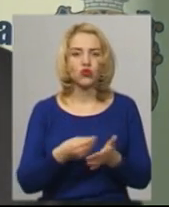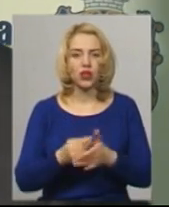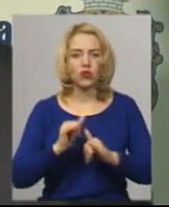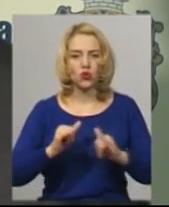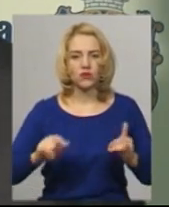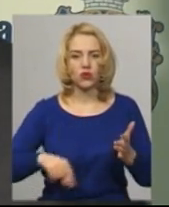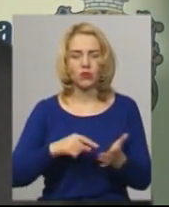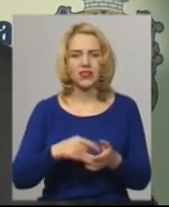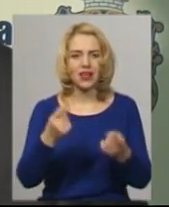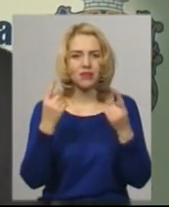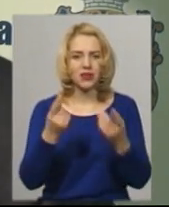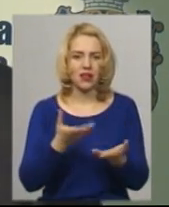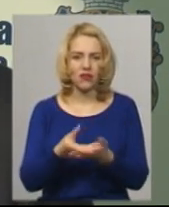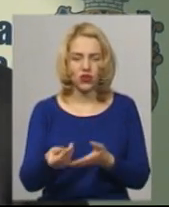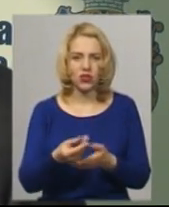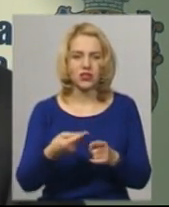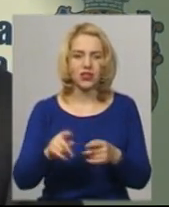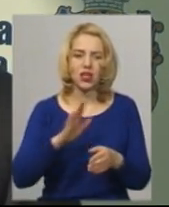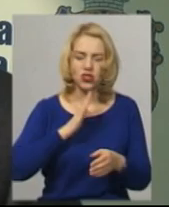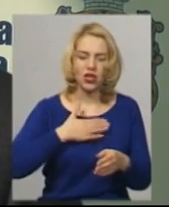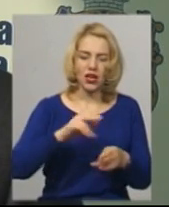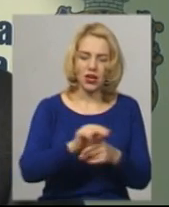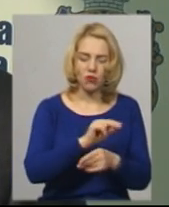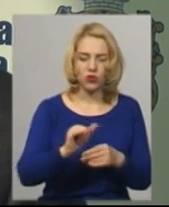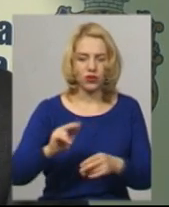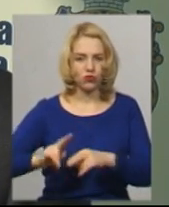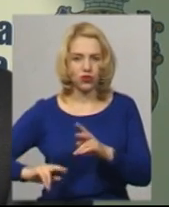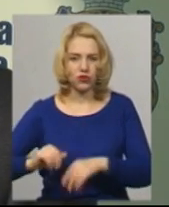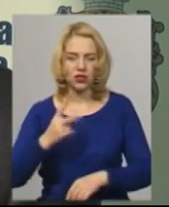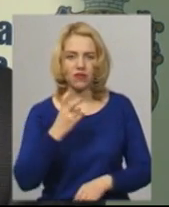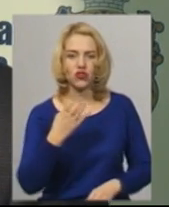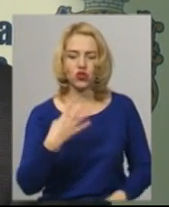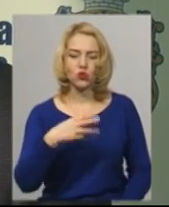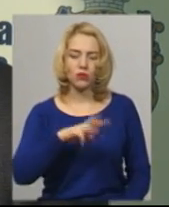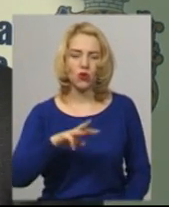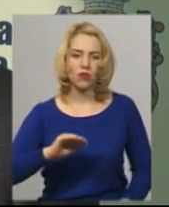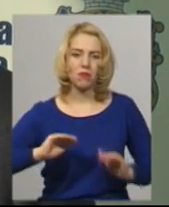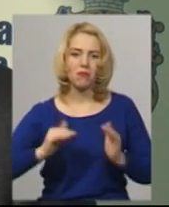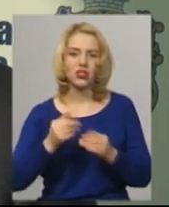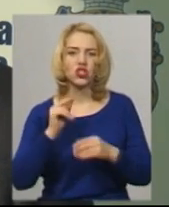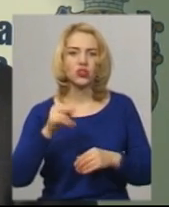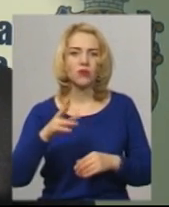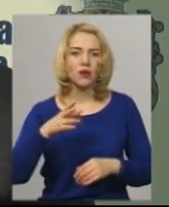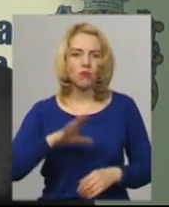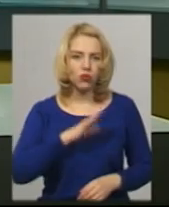це капітальні видатки, це наші ремонти і будівництва – на 240 мільйонів менше, ніж він був у 2019